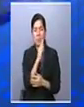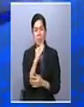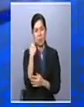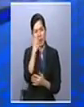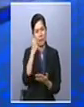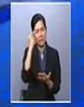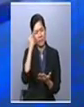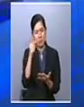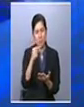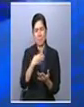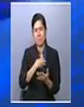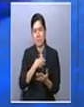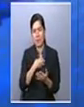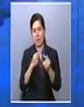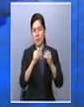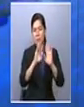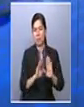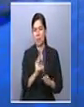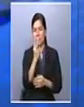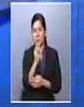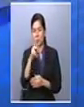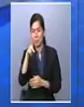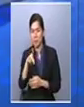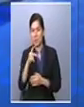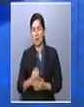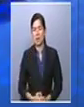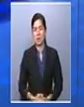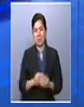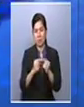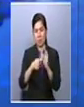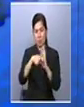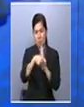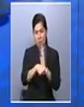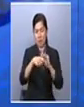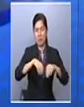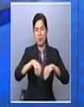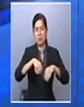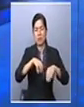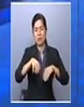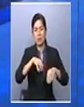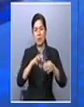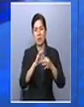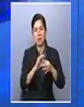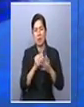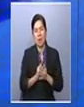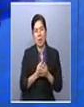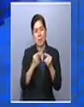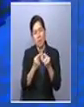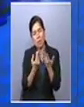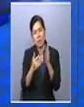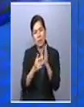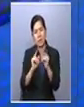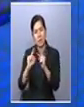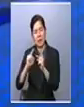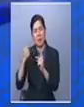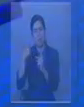รวมไปถึงอยากจะใช้โปรโมชั่นที่น่าสนใจในงาน Money Expo โคราชที่จะเกิดขึ้นในวันพรุ่งนี้แล้วนะคะวันนี้ไปทำการบ้านกันต่อใน